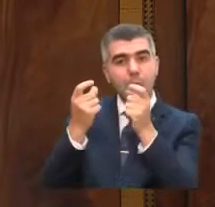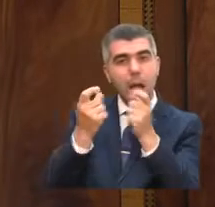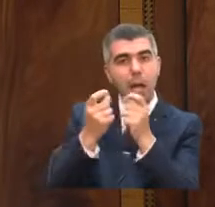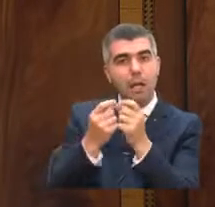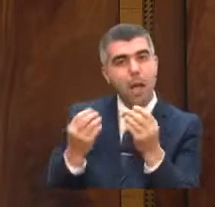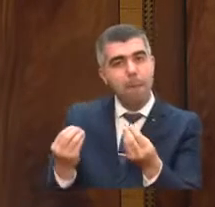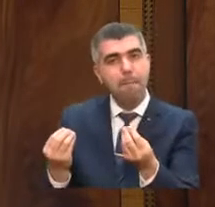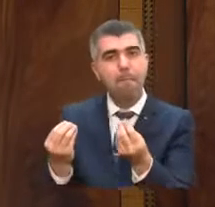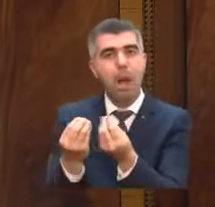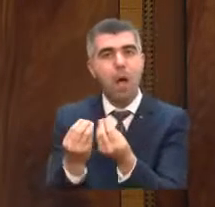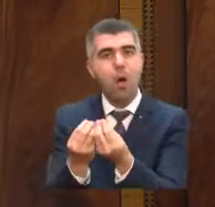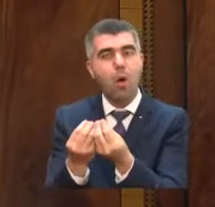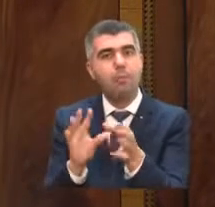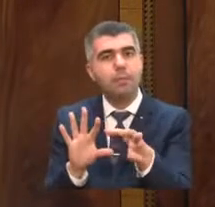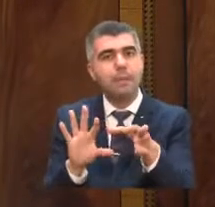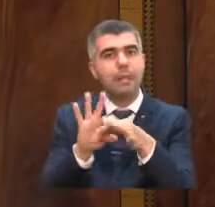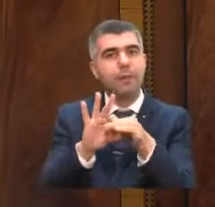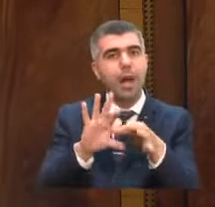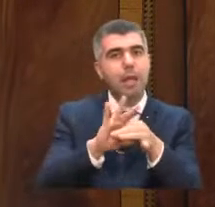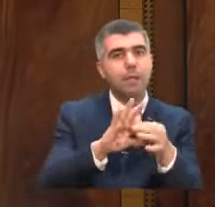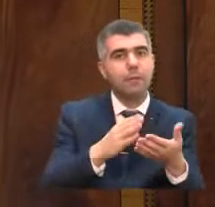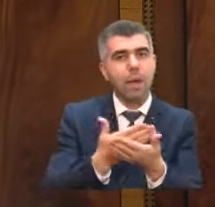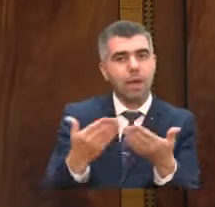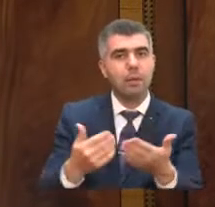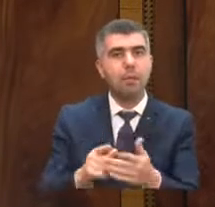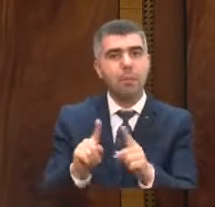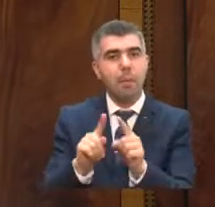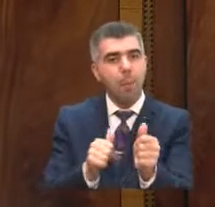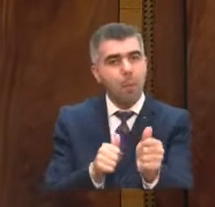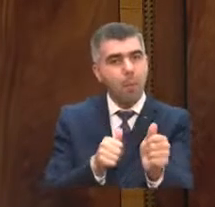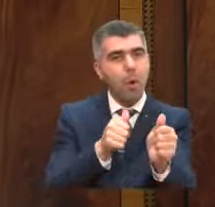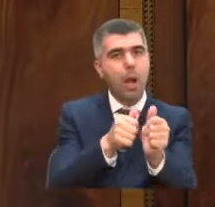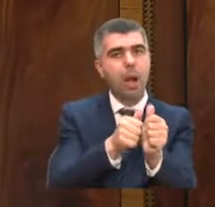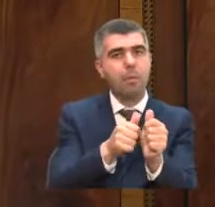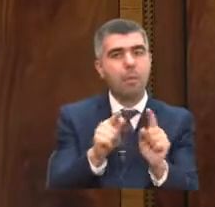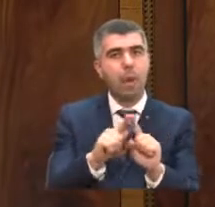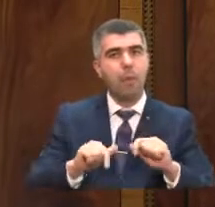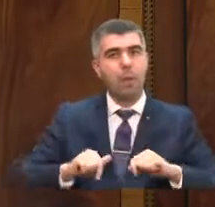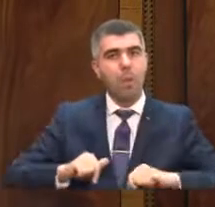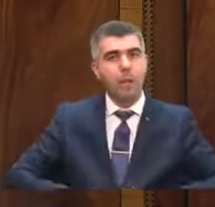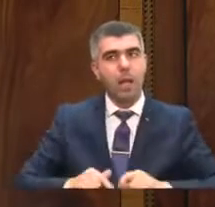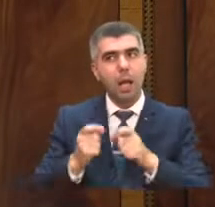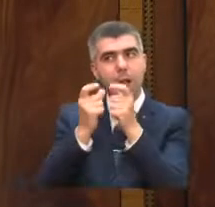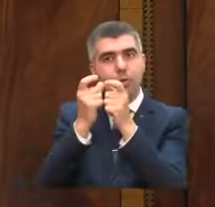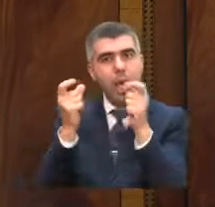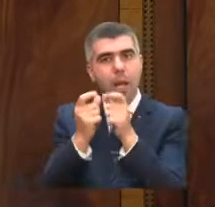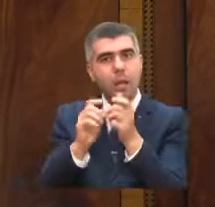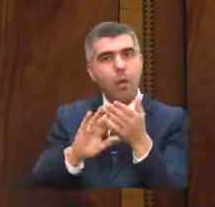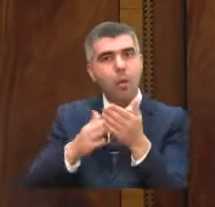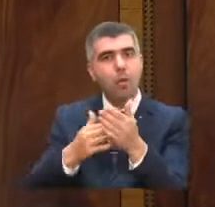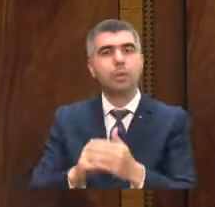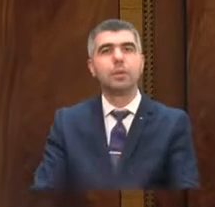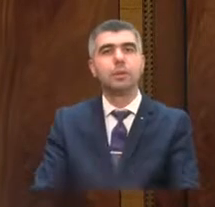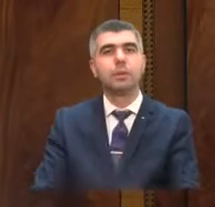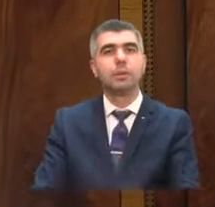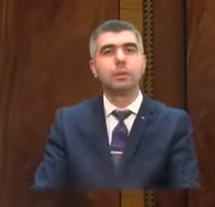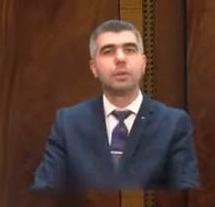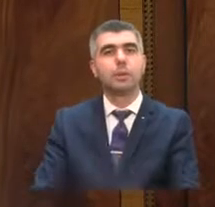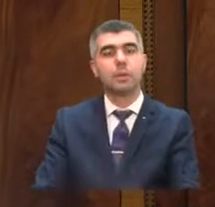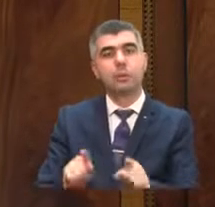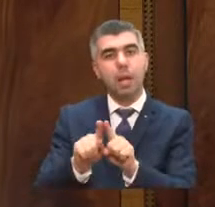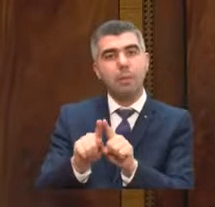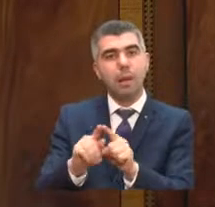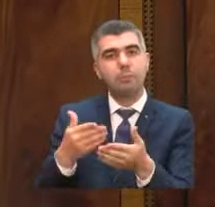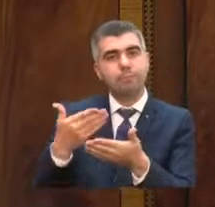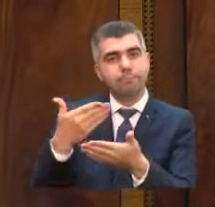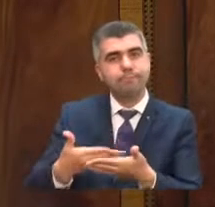لها، وتعزيز دور الإدارة في مواكبة المقاولة بتقوية القرب والنجاعة في الأداء، وتقوية الاستثمارات العمومية